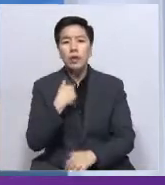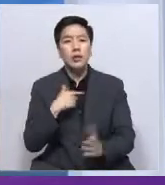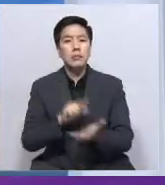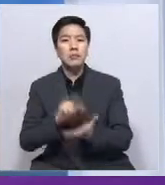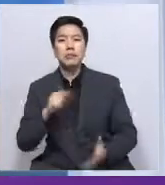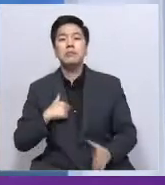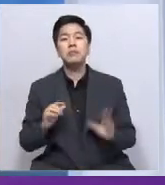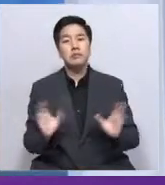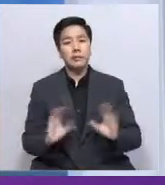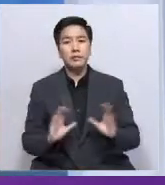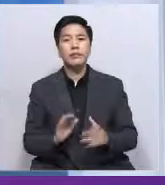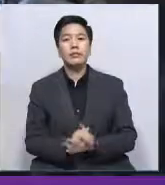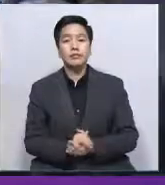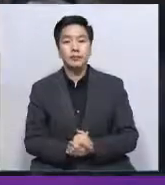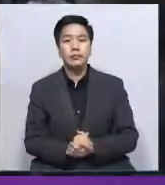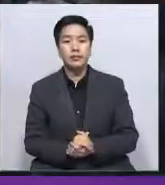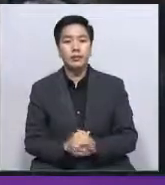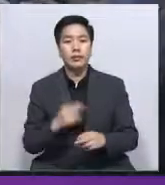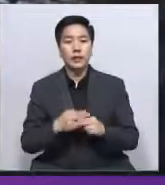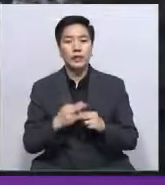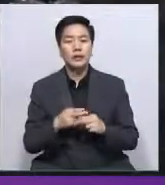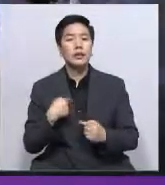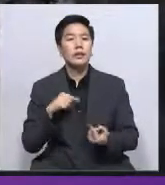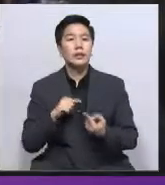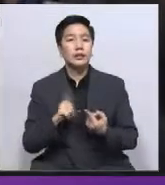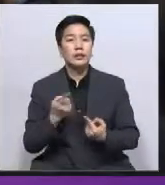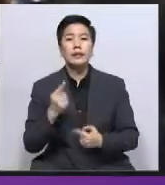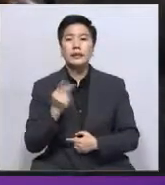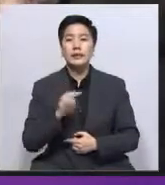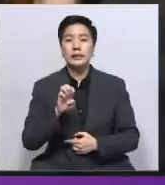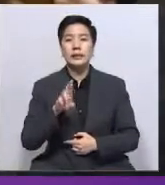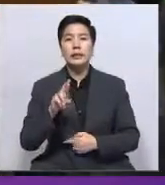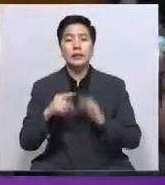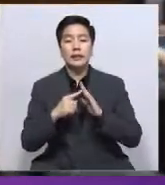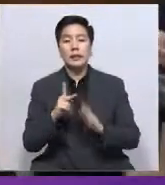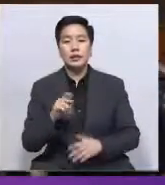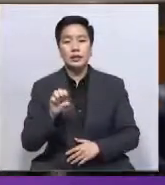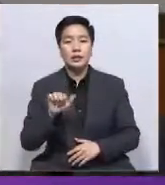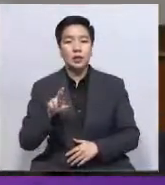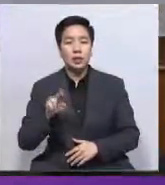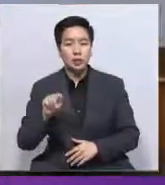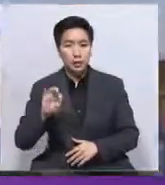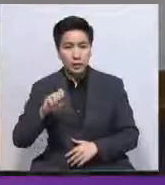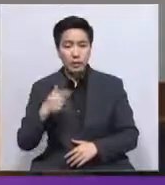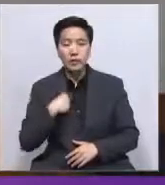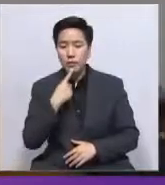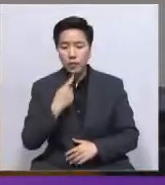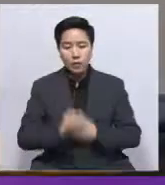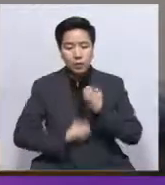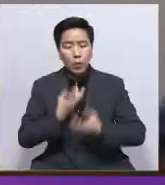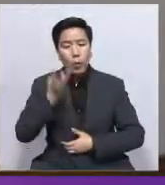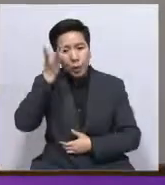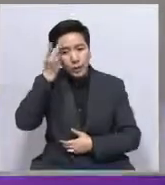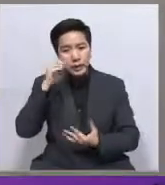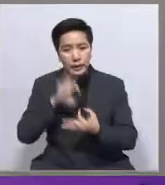ไม่ลาออกจากตำแหน่งนายแพทย์ธีรเกียรติเจริญเศรษฐสินรัฐมนตรีว่าการกระทรวงศึกษาธิการแถลงกรณีแสดงความคิดเห็น